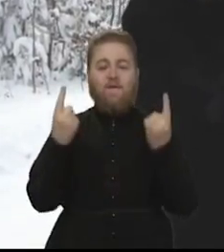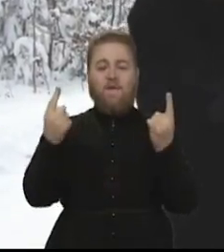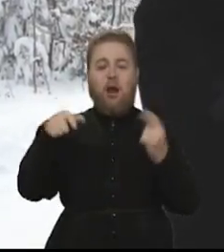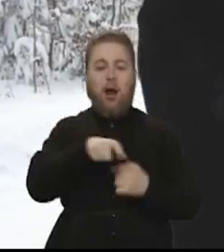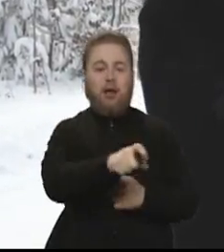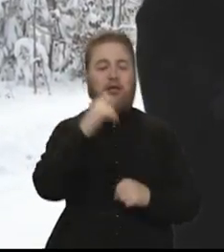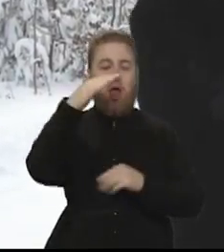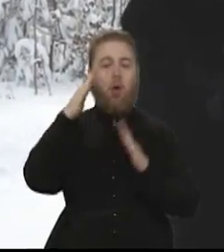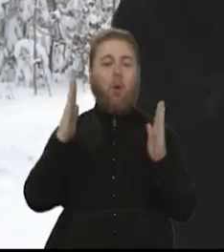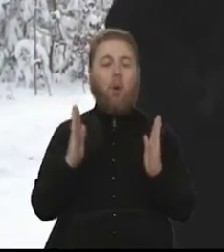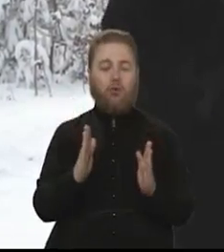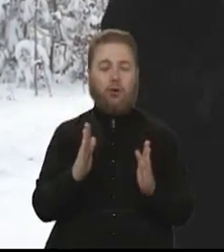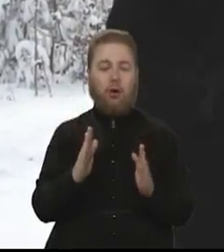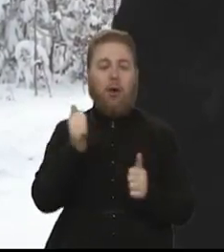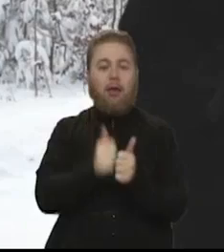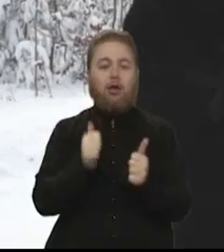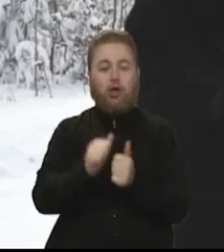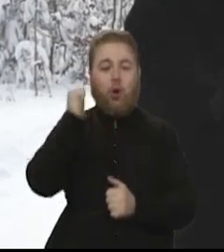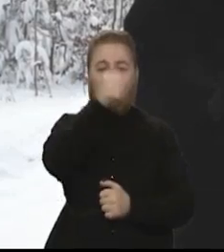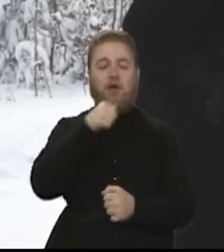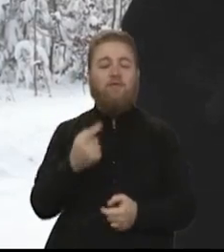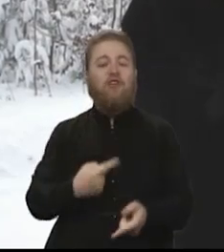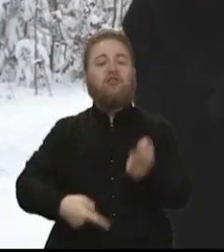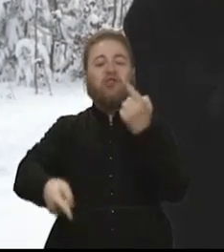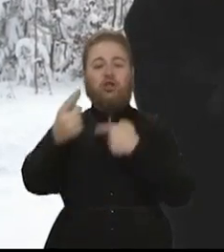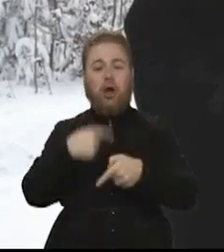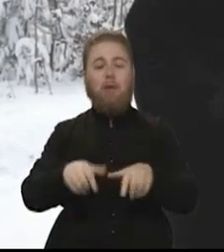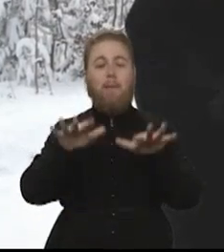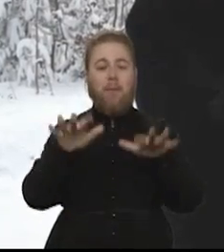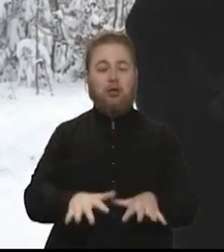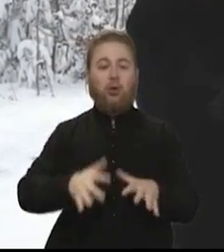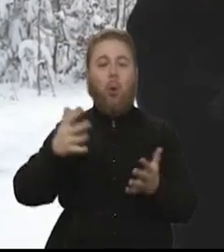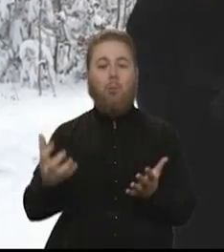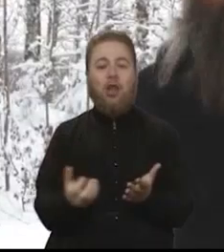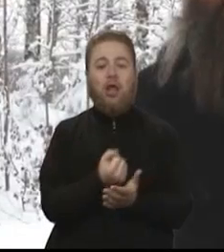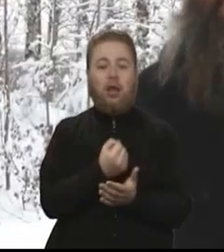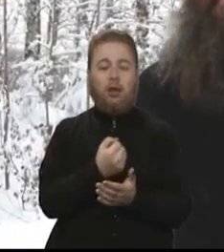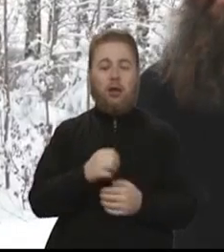Великорецкой иконы ежегодно возвращать ее к месту обретения.